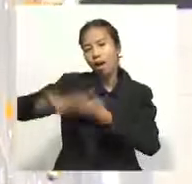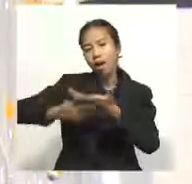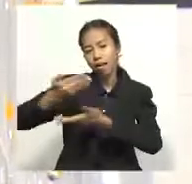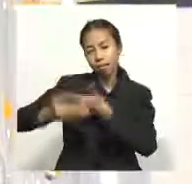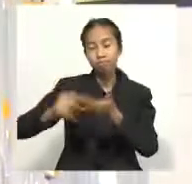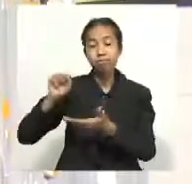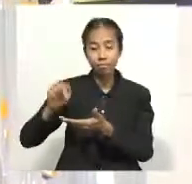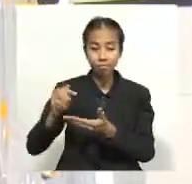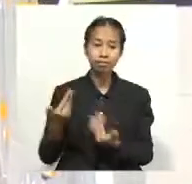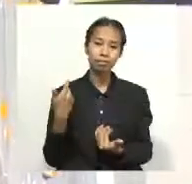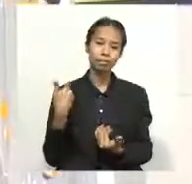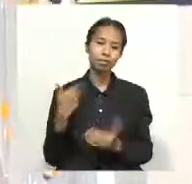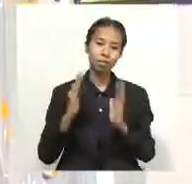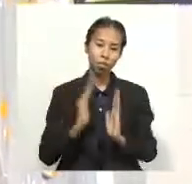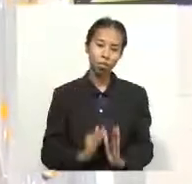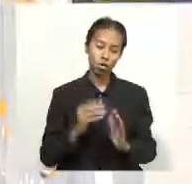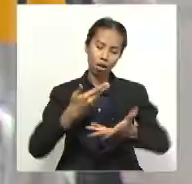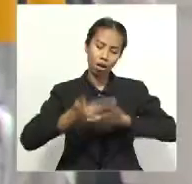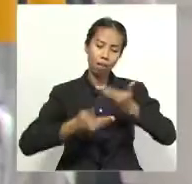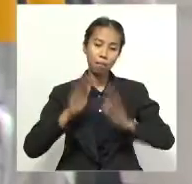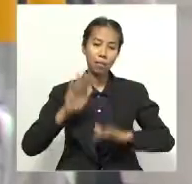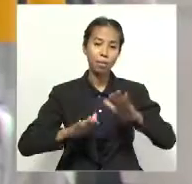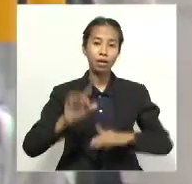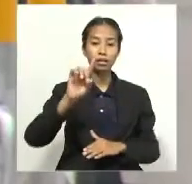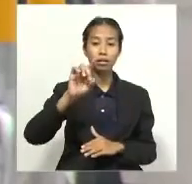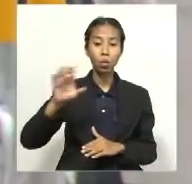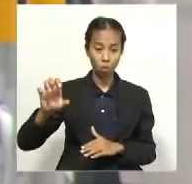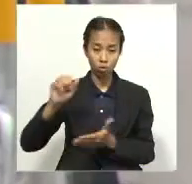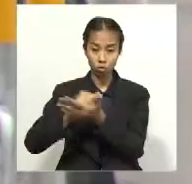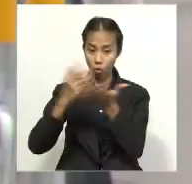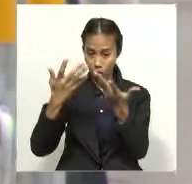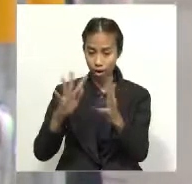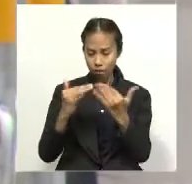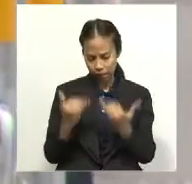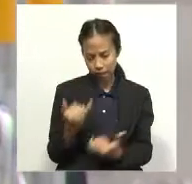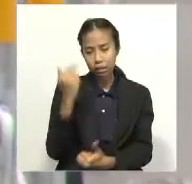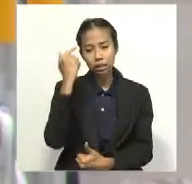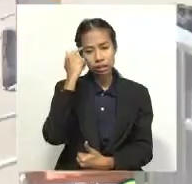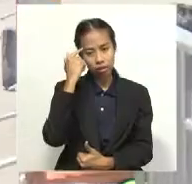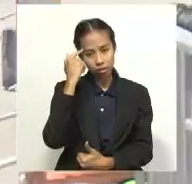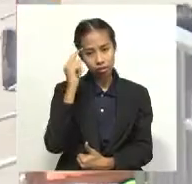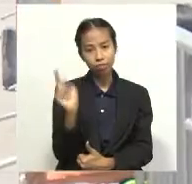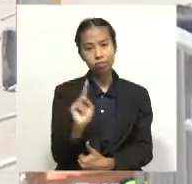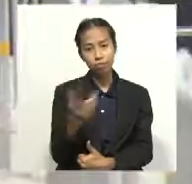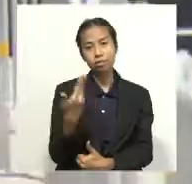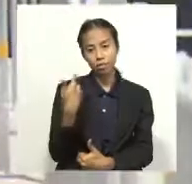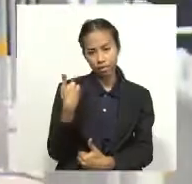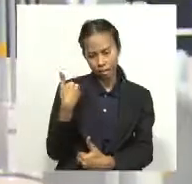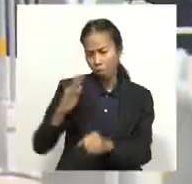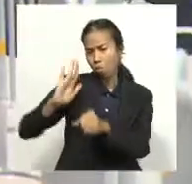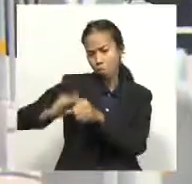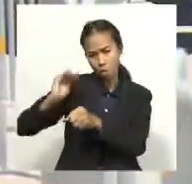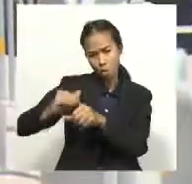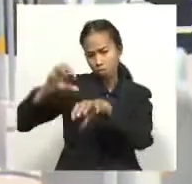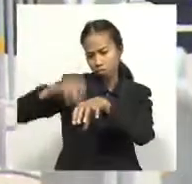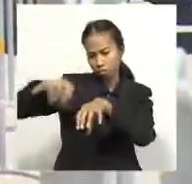ซึ่งขณะนี้ก็มีผู้ค้านะคะจำนวนประมาณ100รายแล้วจึงให้ความมั่นใจได้ค่ะว่าจะมีพื้นที่เพียงพอส